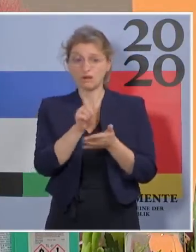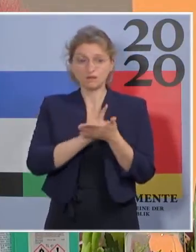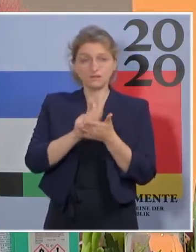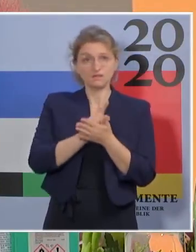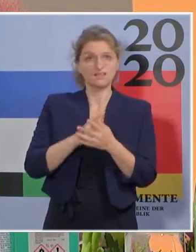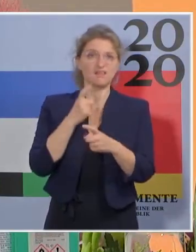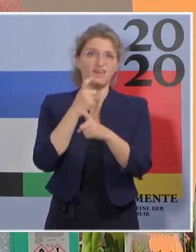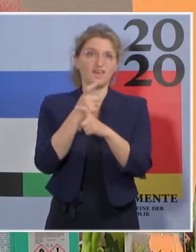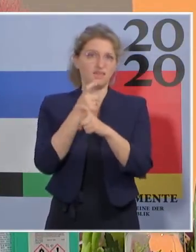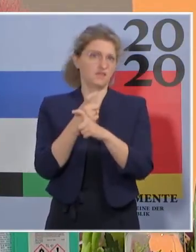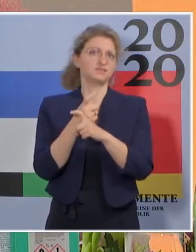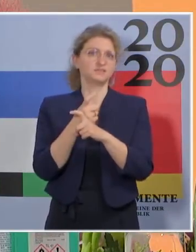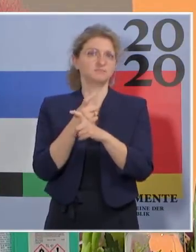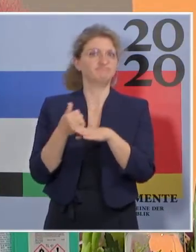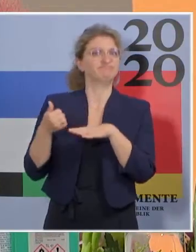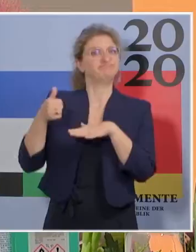NS-Unrechtsregimes.